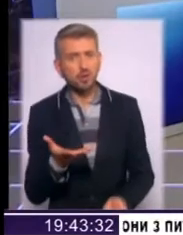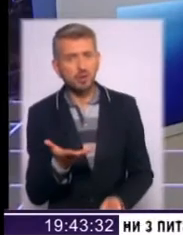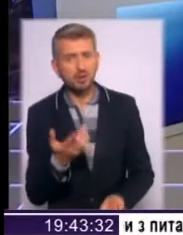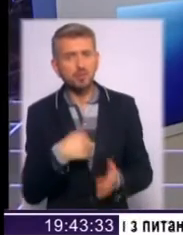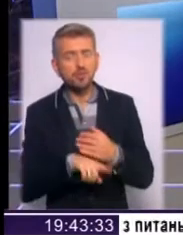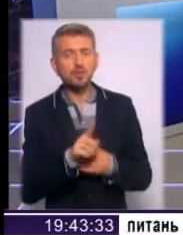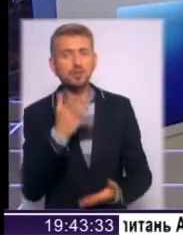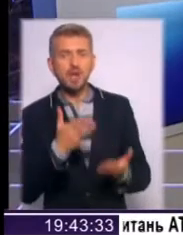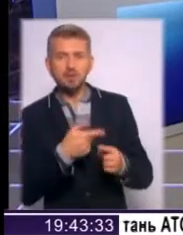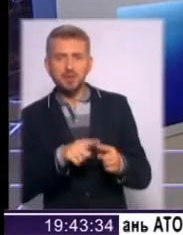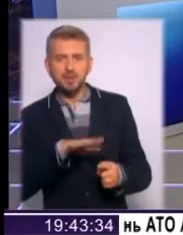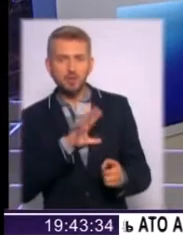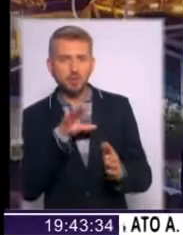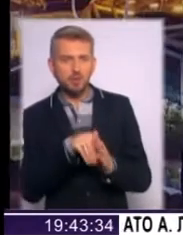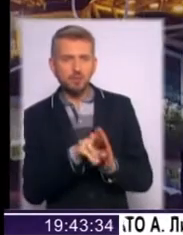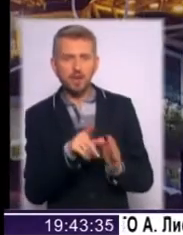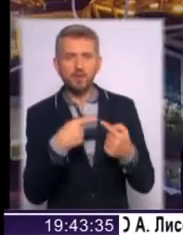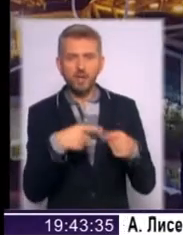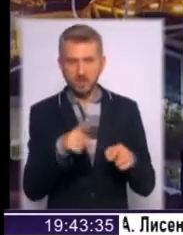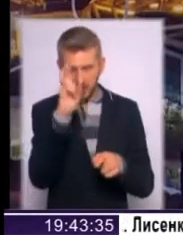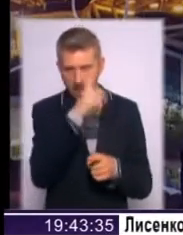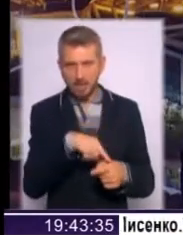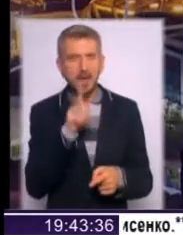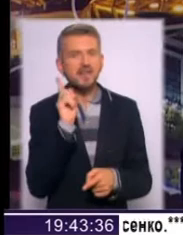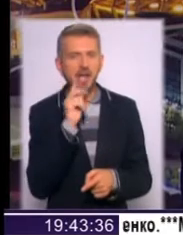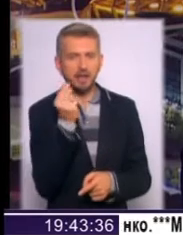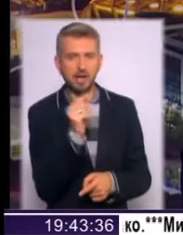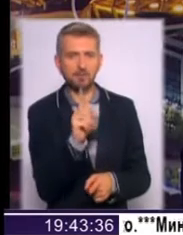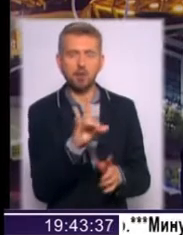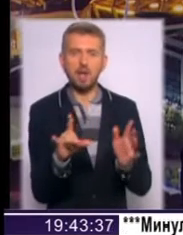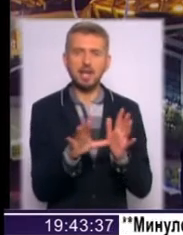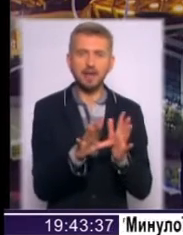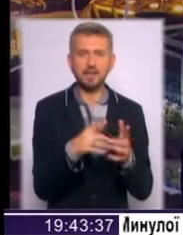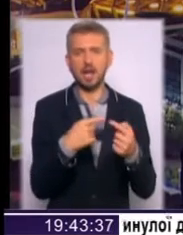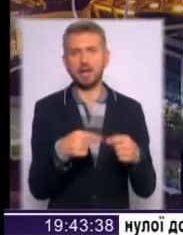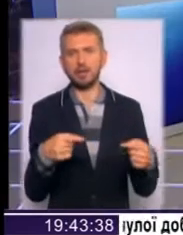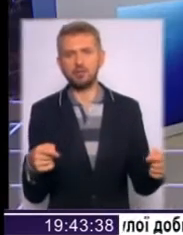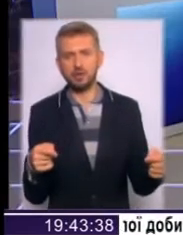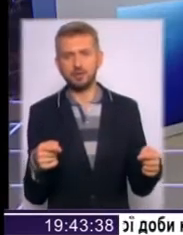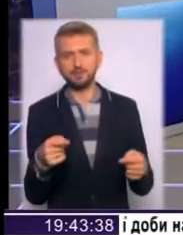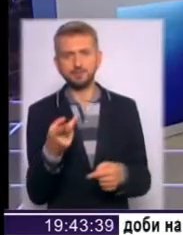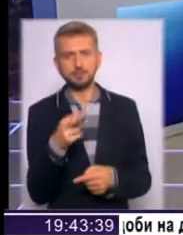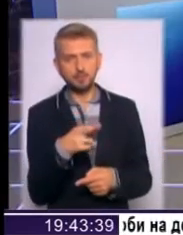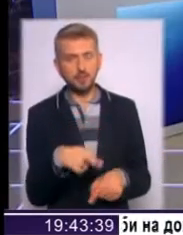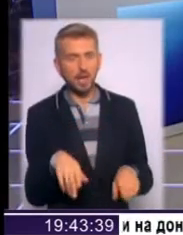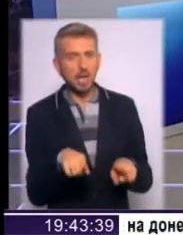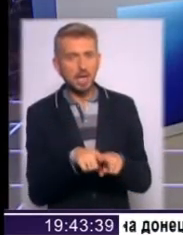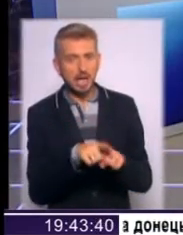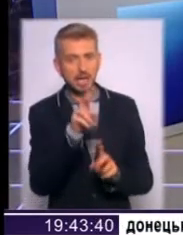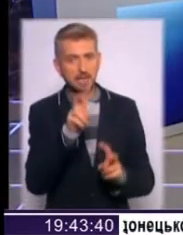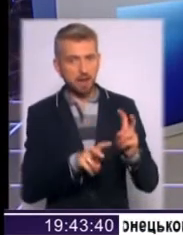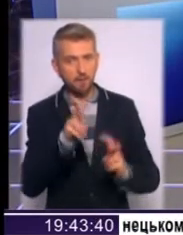що, якби це було включено, як в інших країнах, в зелений тариф, що електрика і інші для таких